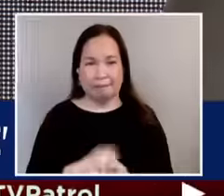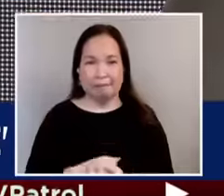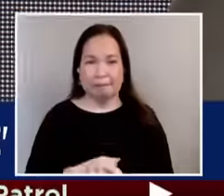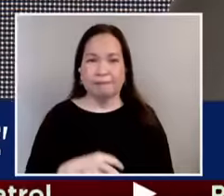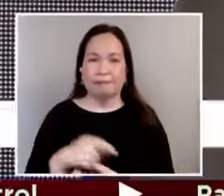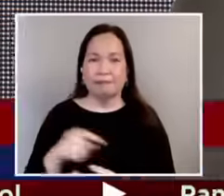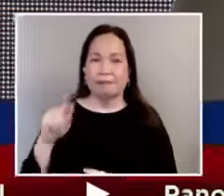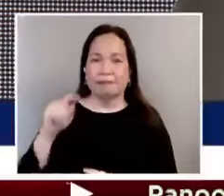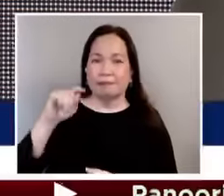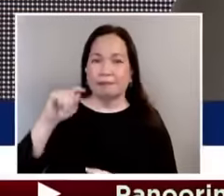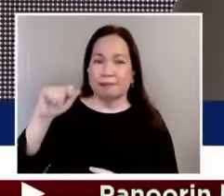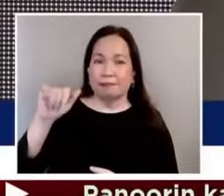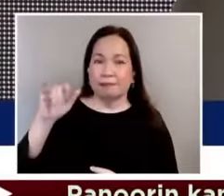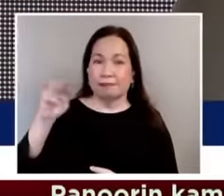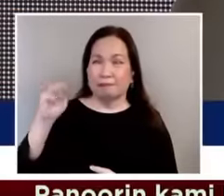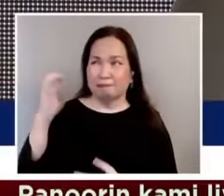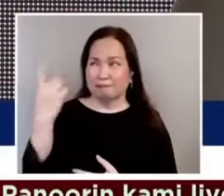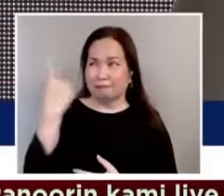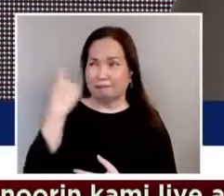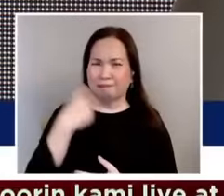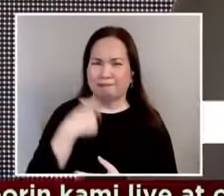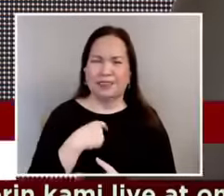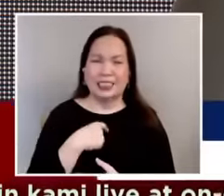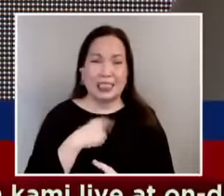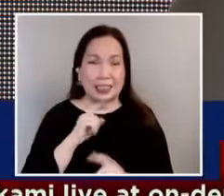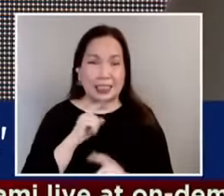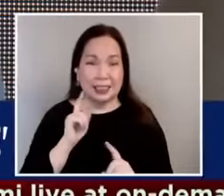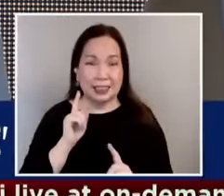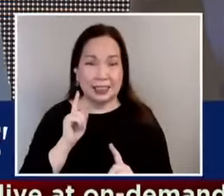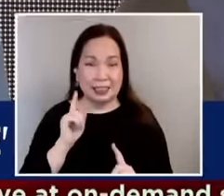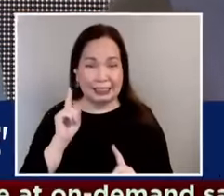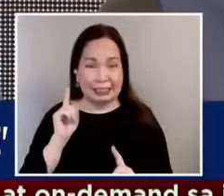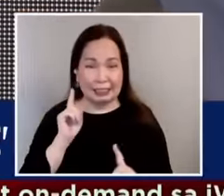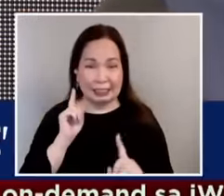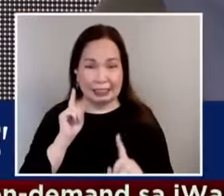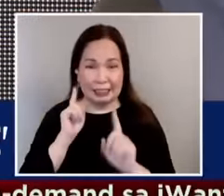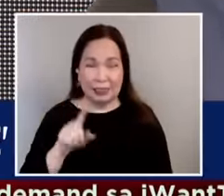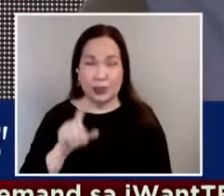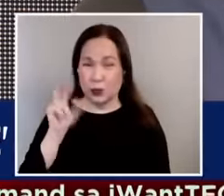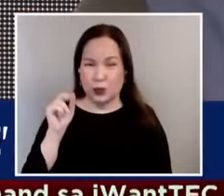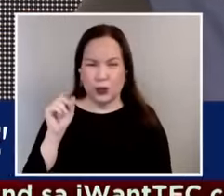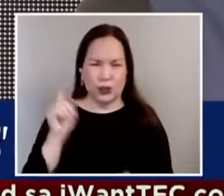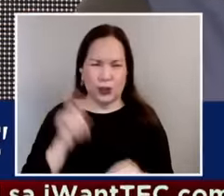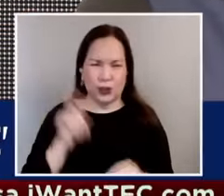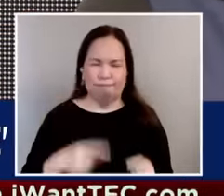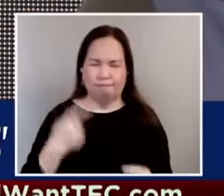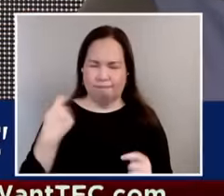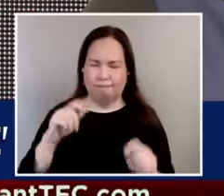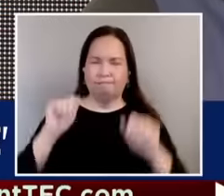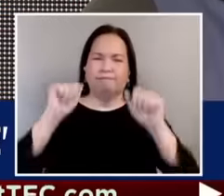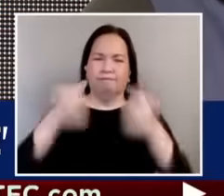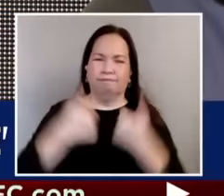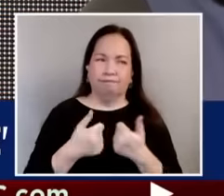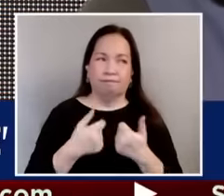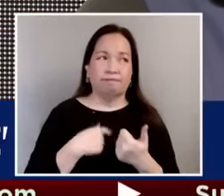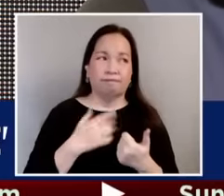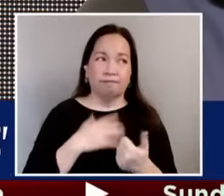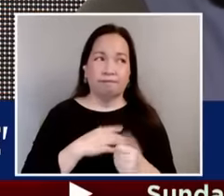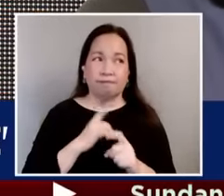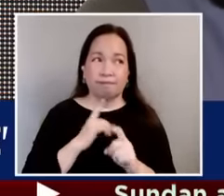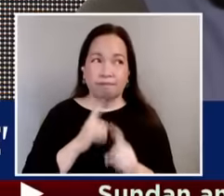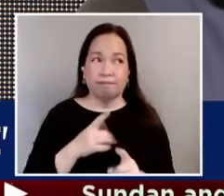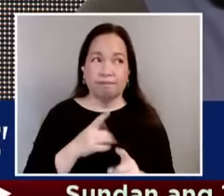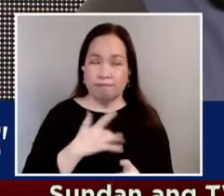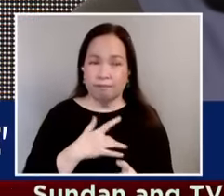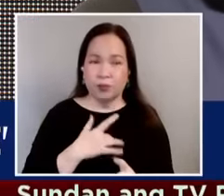po ako mag-no-know? Siyempre, lalaban po ako. At saka po, sinabi ko po ano to sa sarili ko na